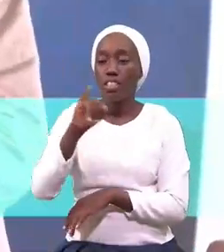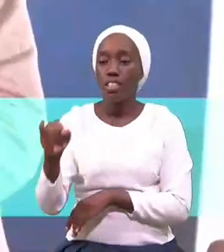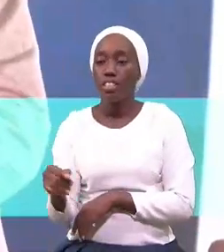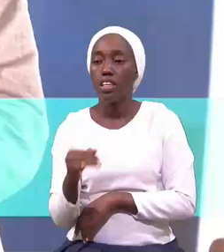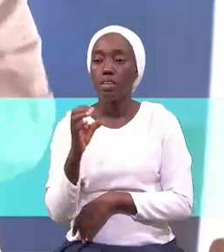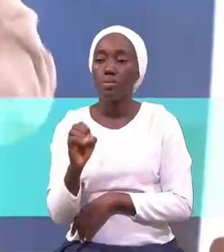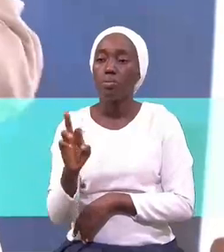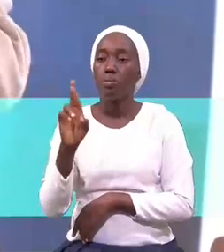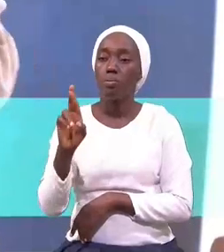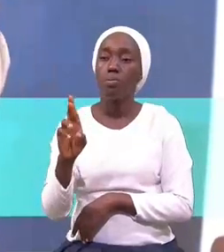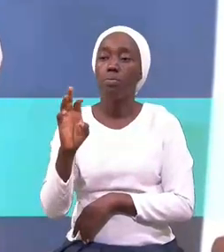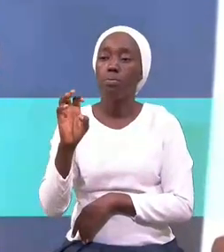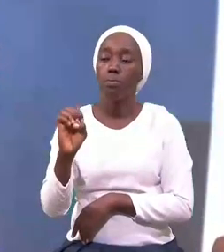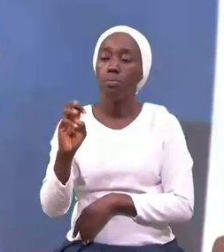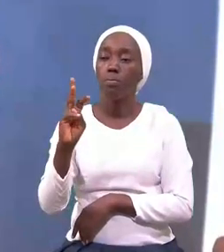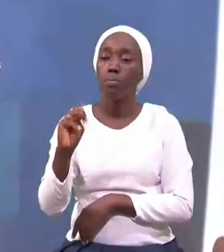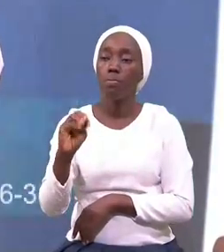Jérémie 5, 24.